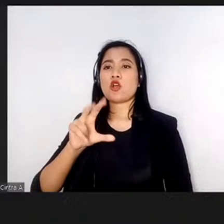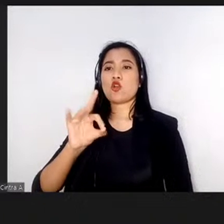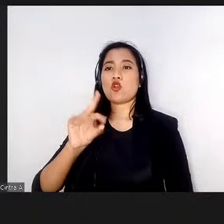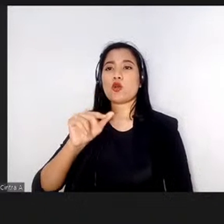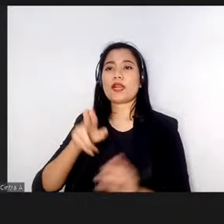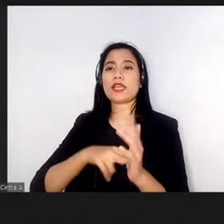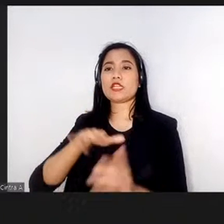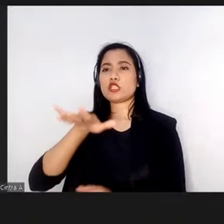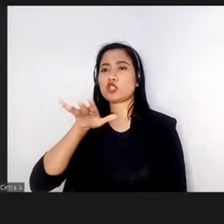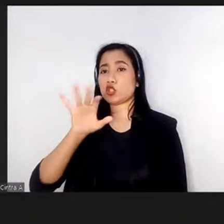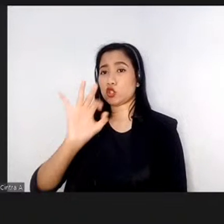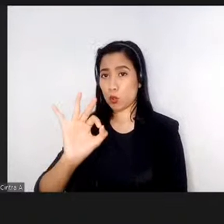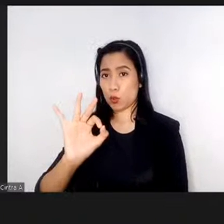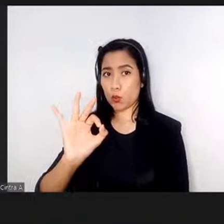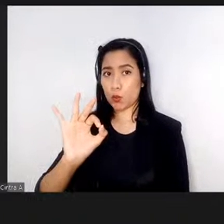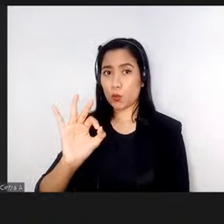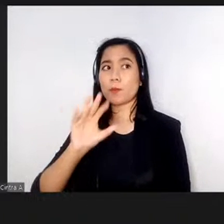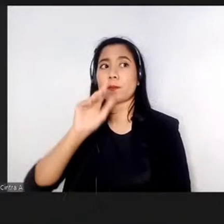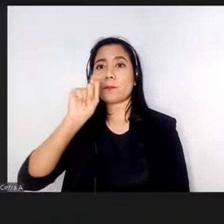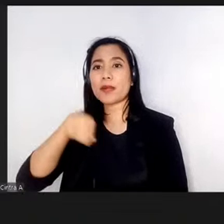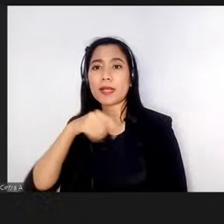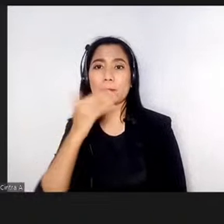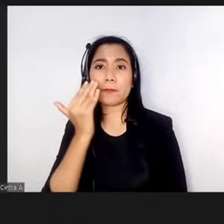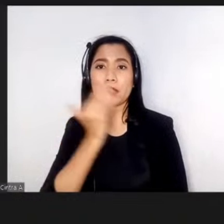ibu nalakanur interpretasin